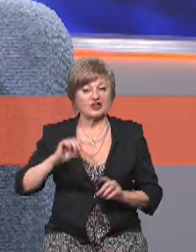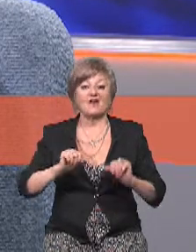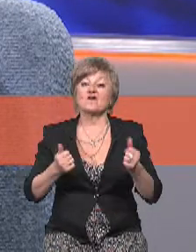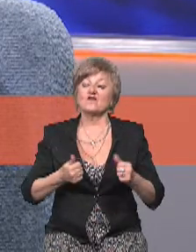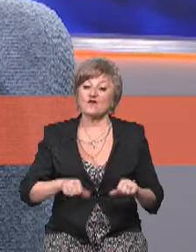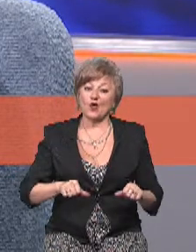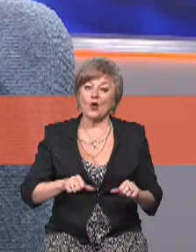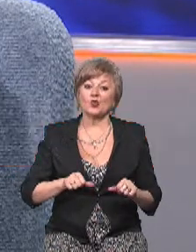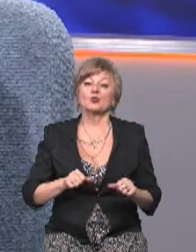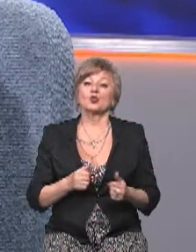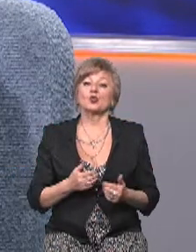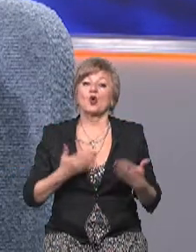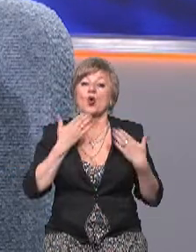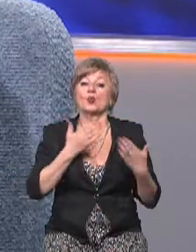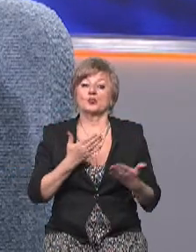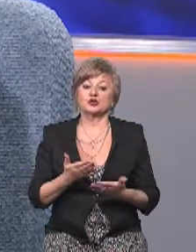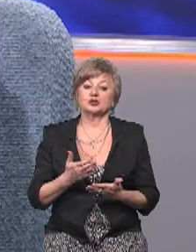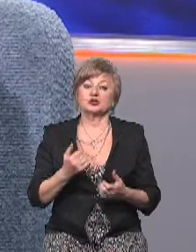розмитнення обчислення авто.